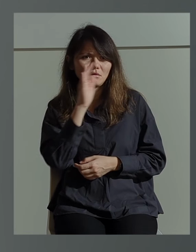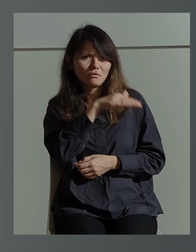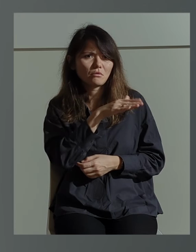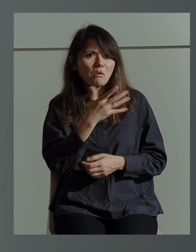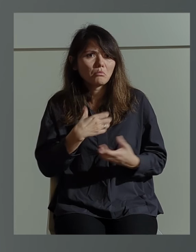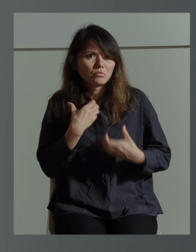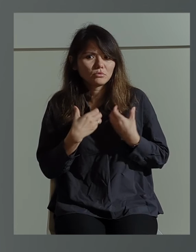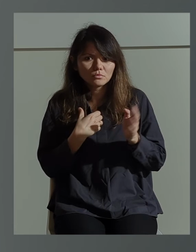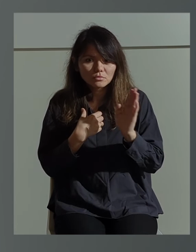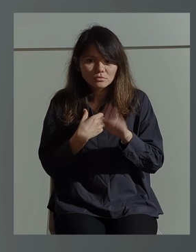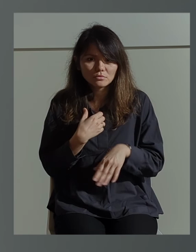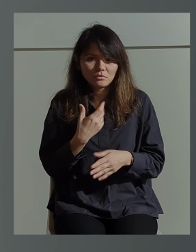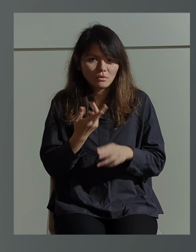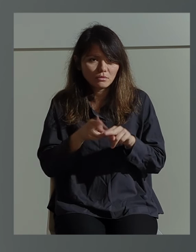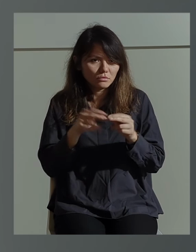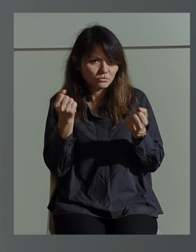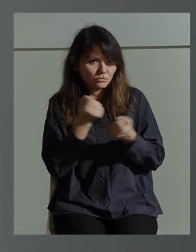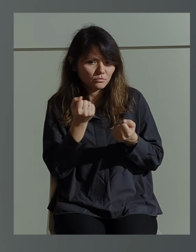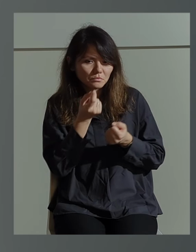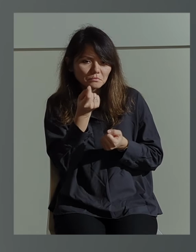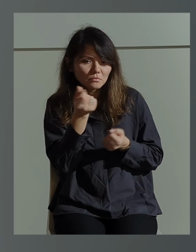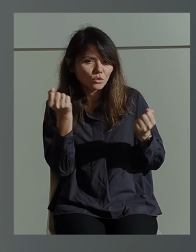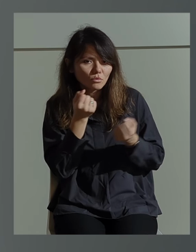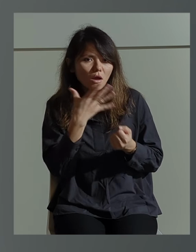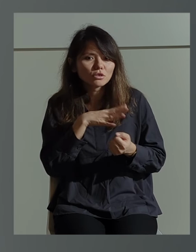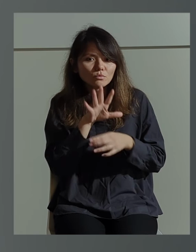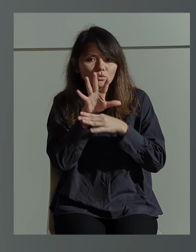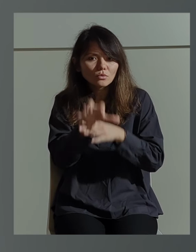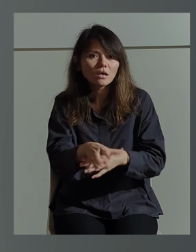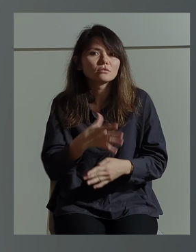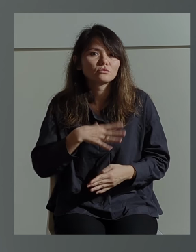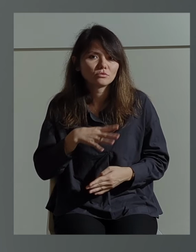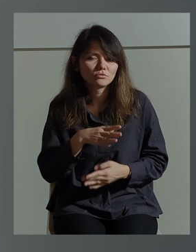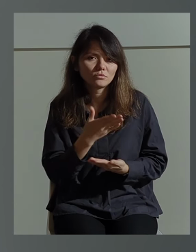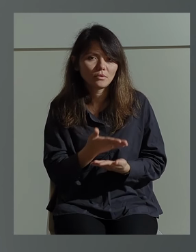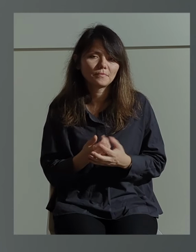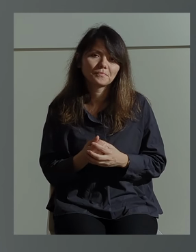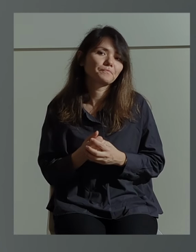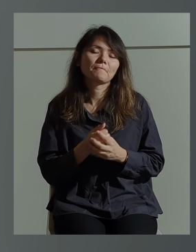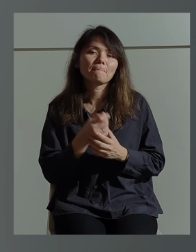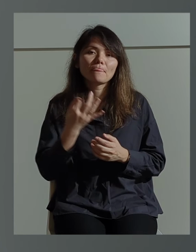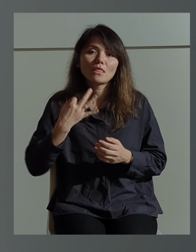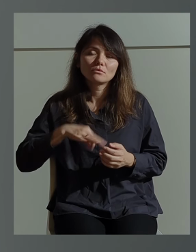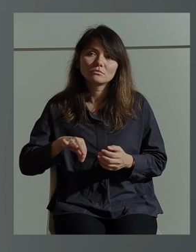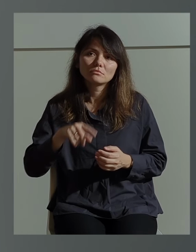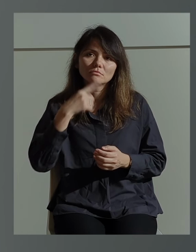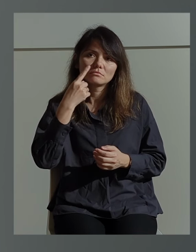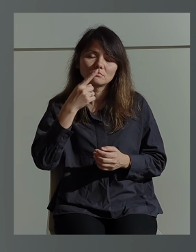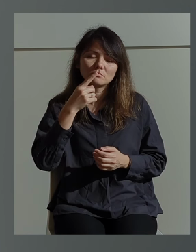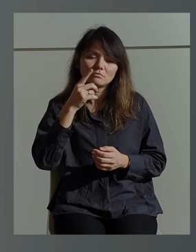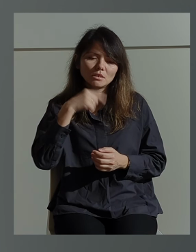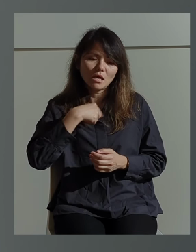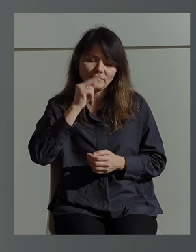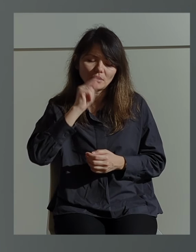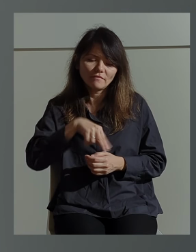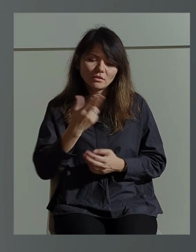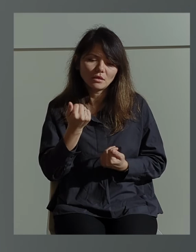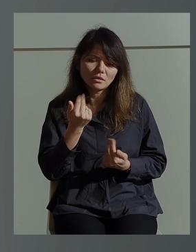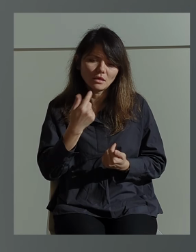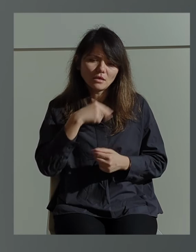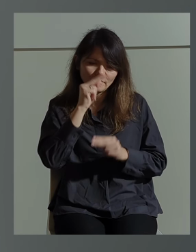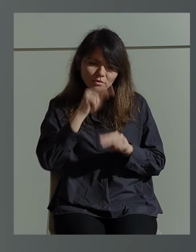чём вы беспокоитесь Ну это же Полная ерунда вот э к чему это а сын говорит Нет нет я виноват я